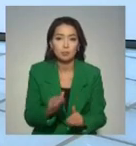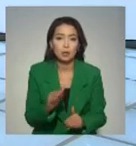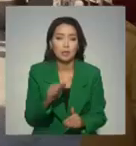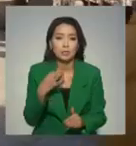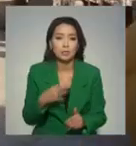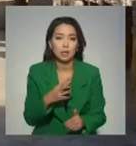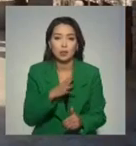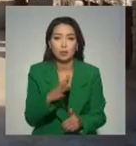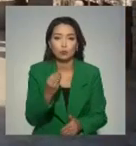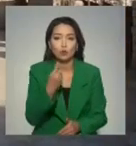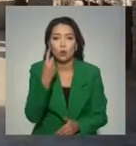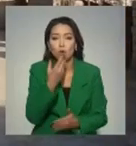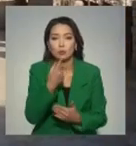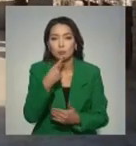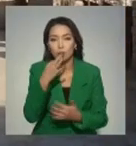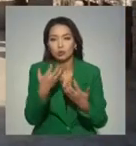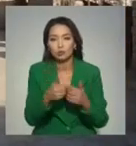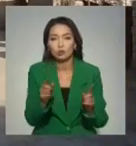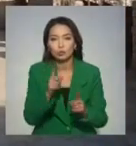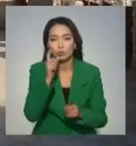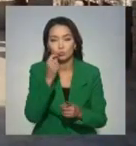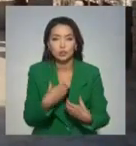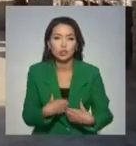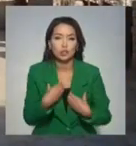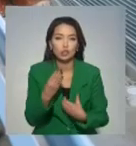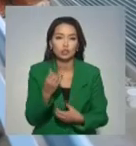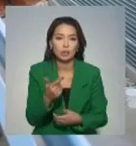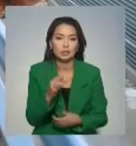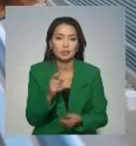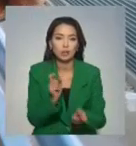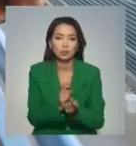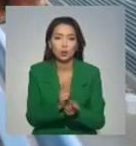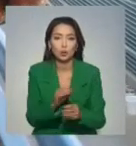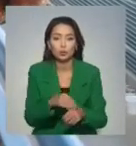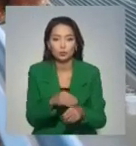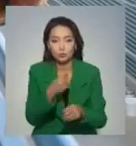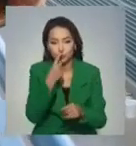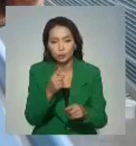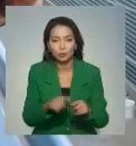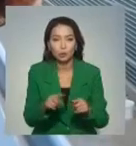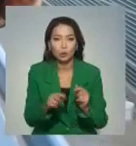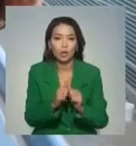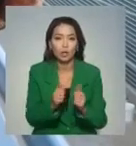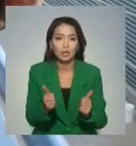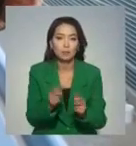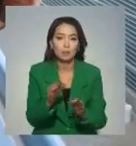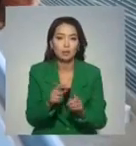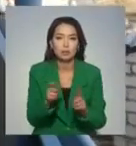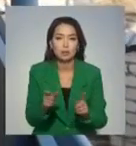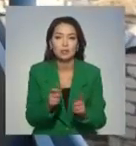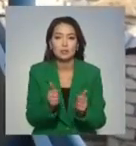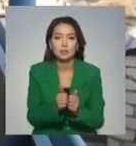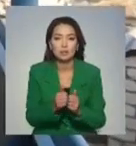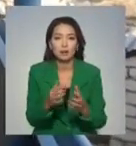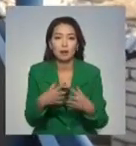В полиции считают, что мужчина пошел на страшный шаг из-за ссоры супруга и предстоящего развода. А по словам соседей, это была обычная